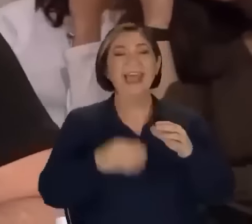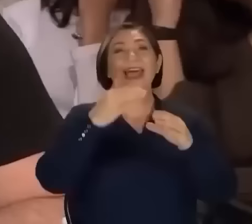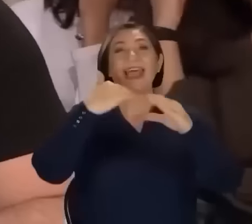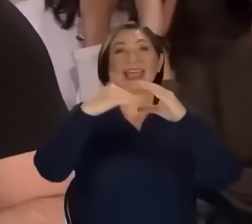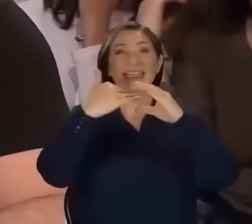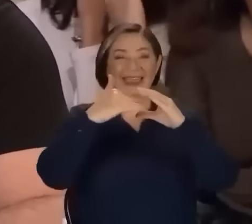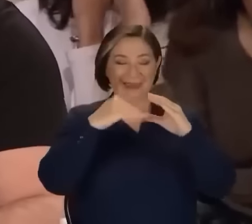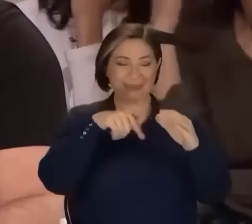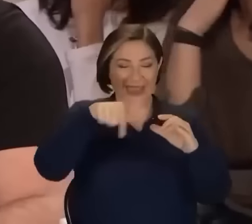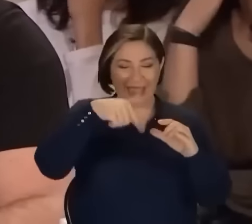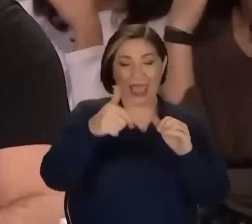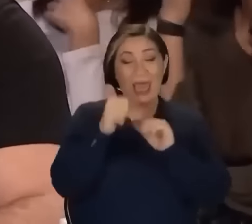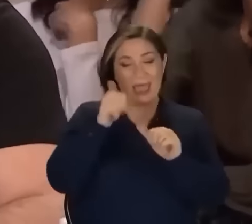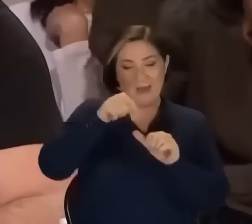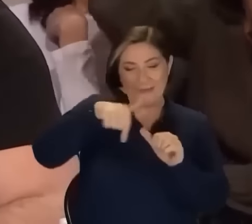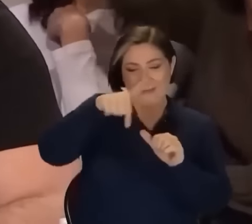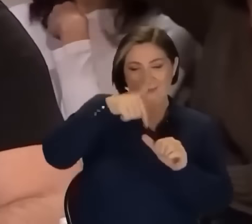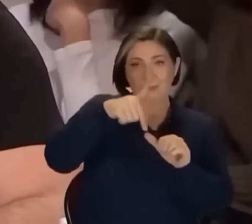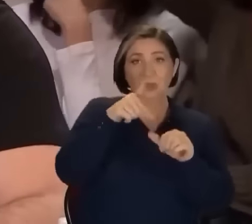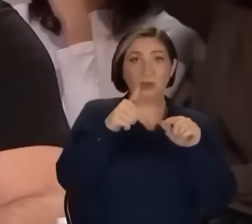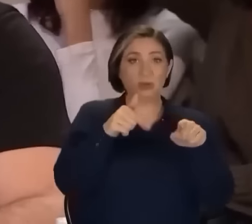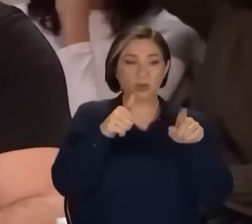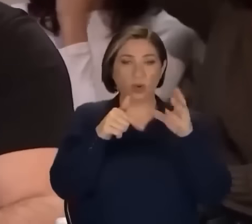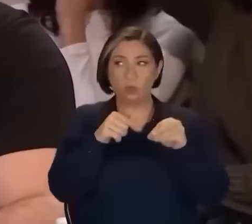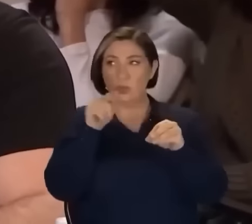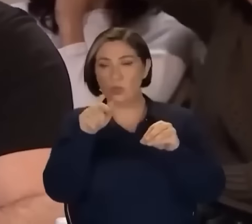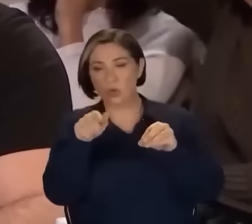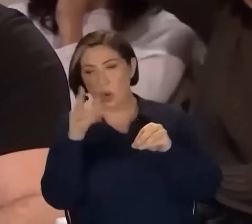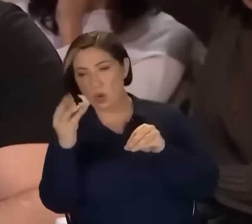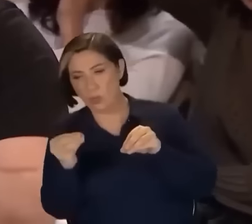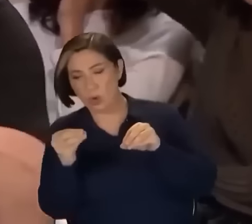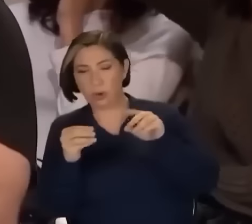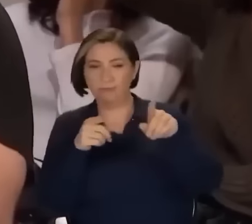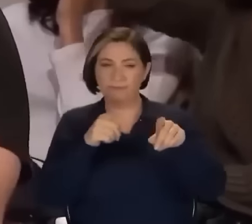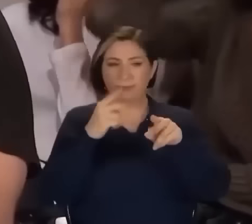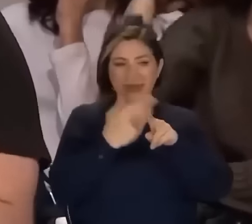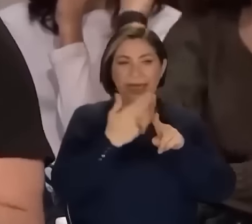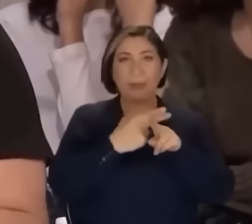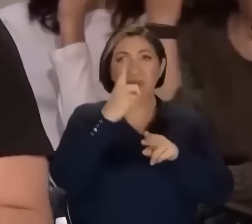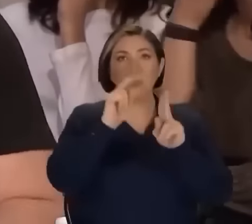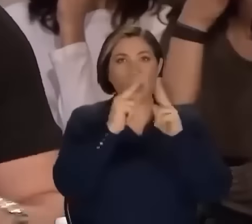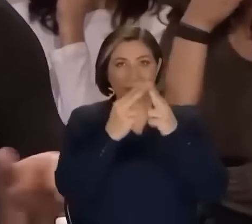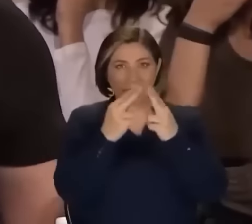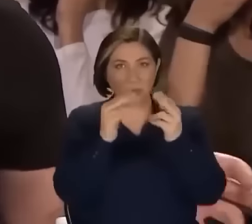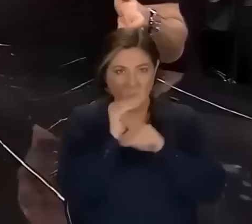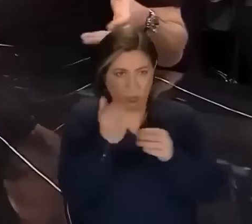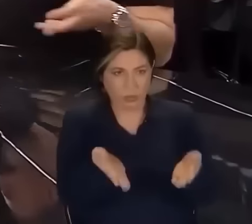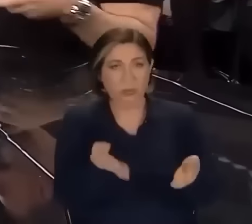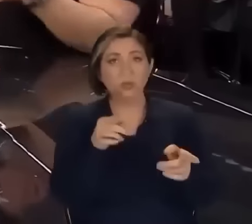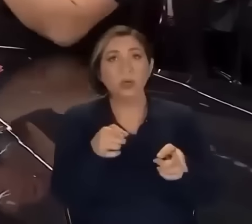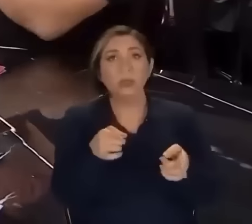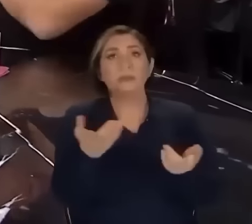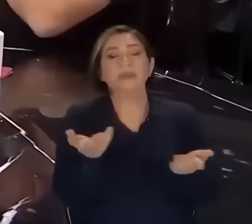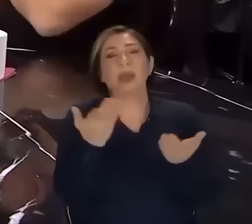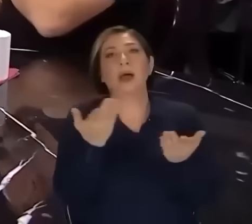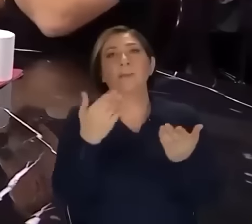sarıyorum kaseti geri sarıyorum şu şurada olur mu bu burada olur mu denilen bir dünyada yaşıyoruz ya E şu anda